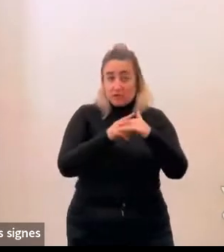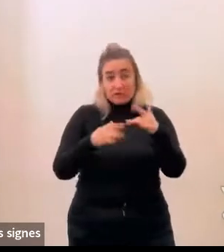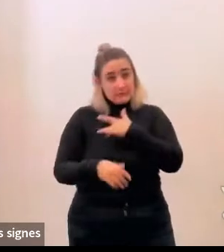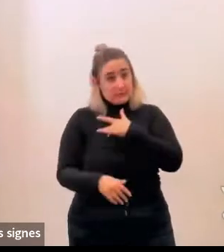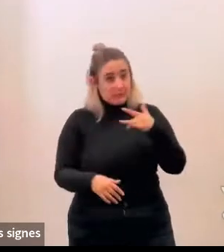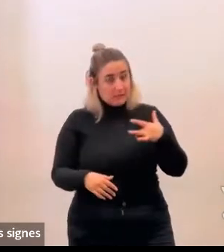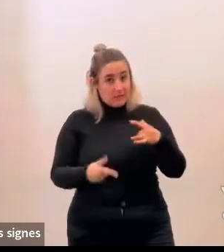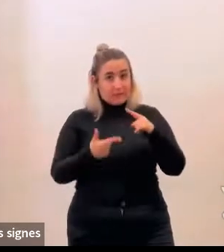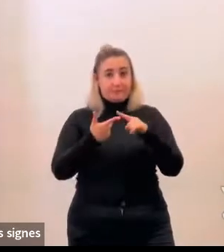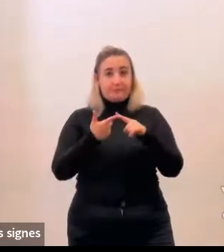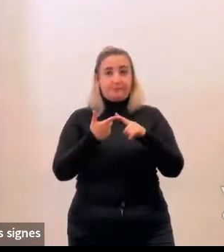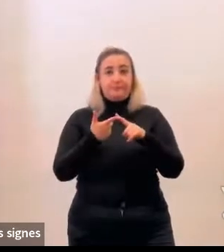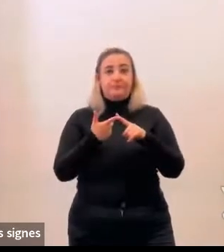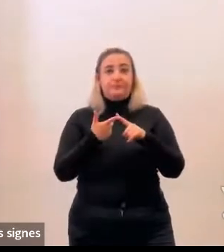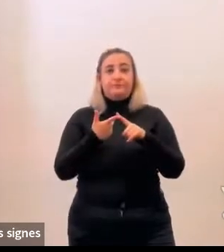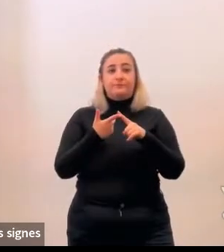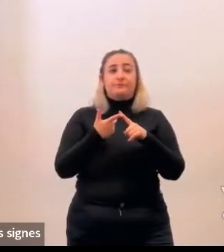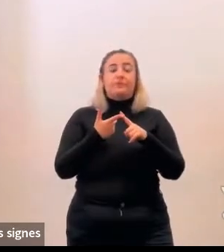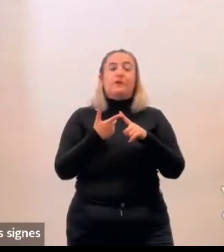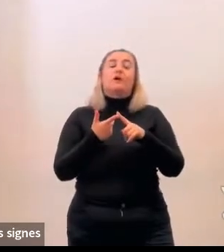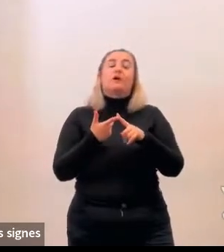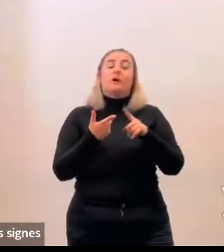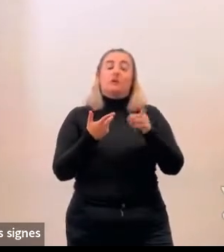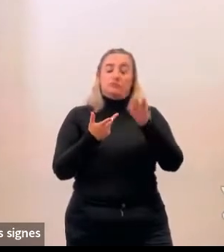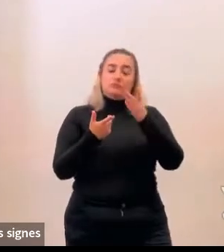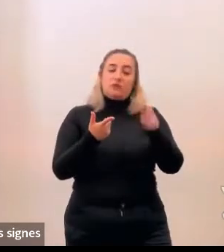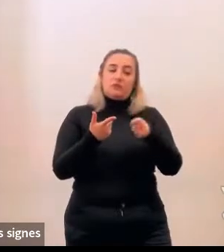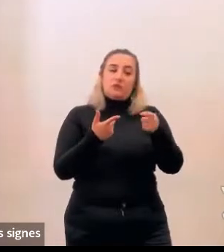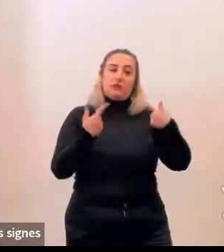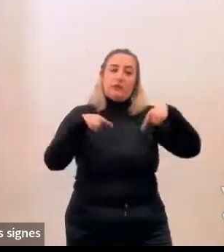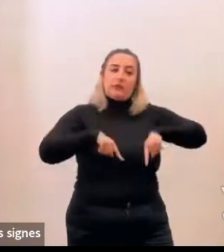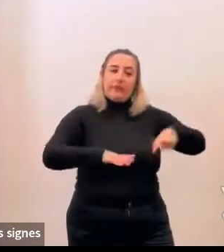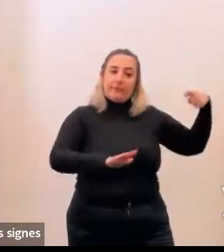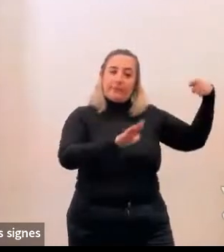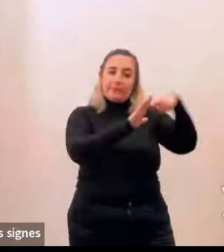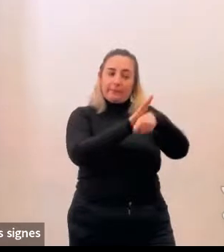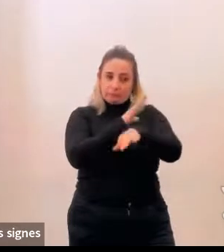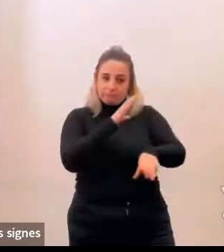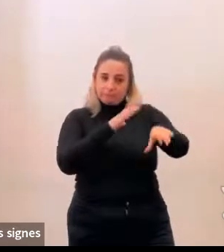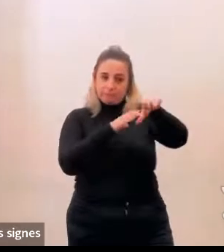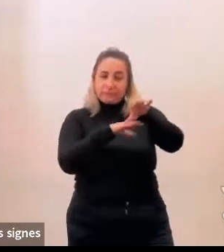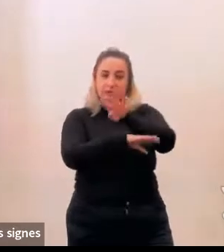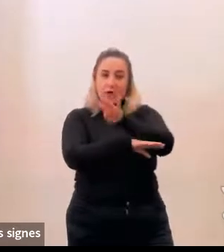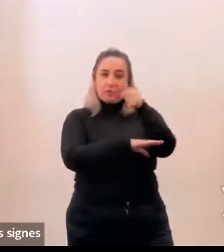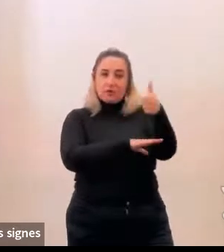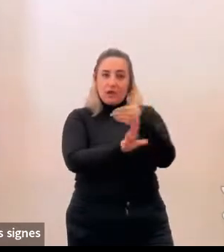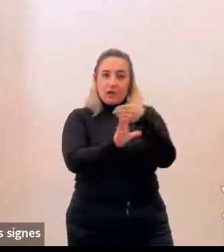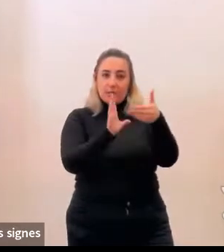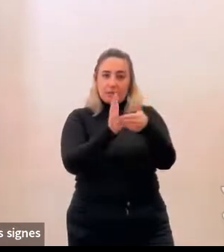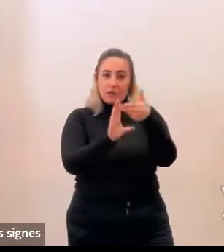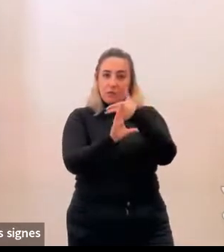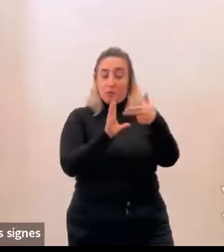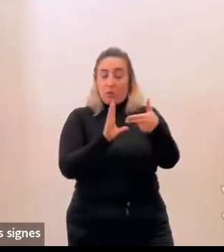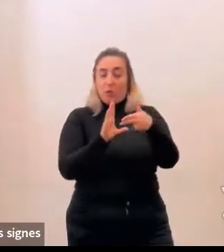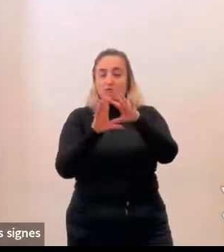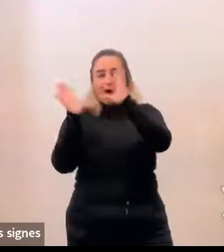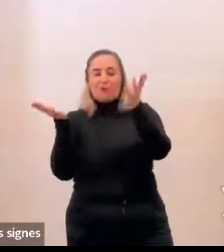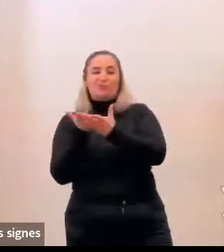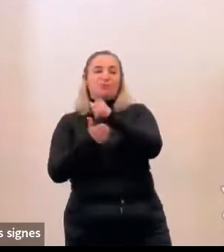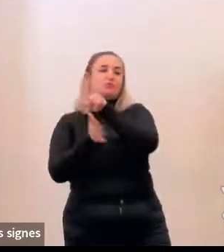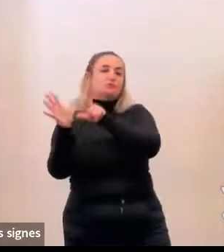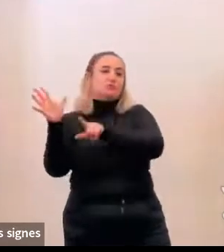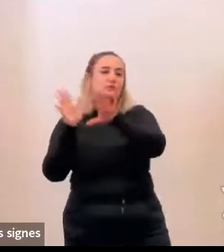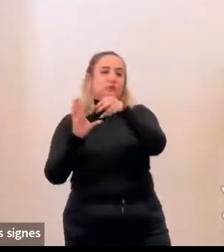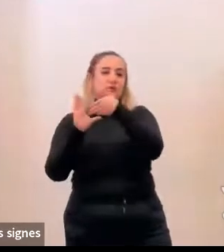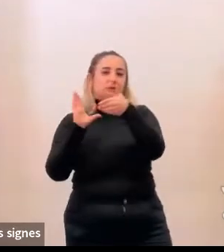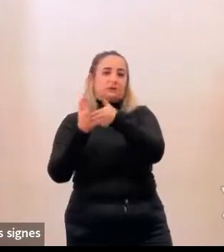sanitaire. En complément des financements de l'État, 41 000 euros sur les 75 000 euros de la subvention versée par